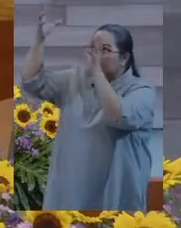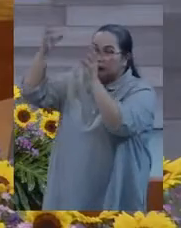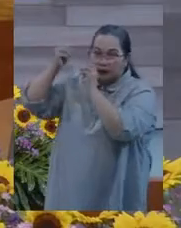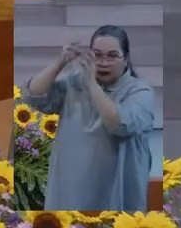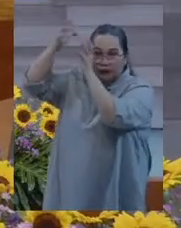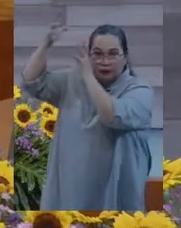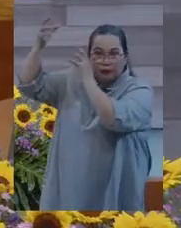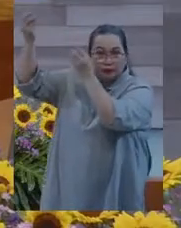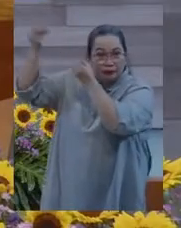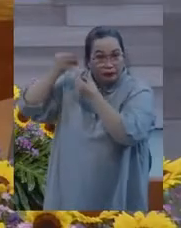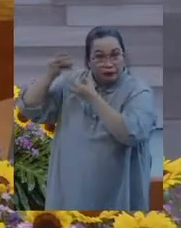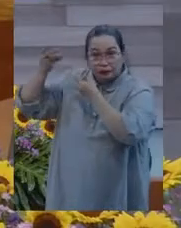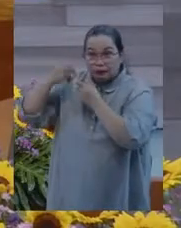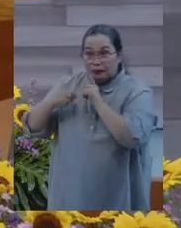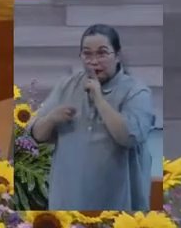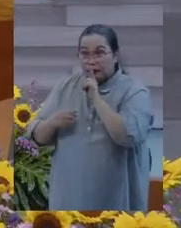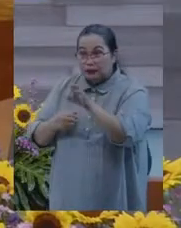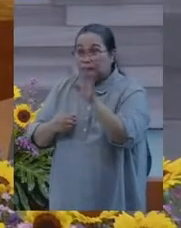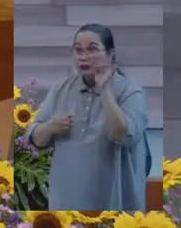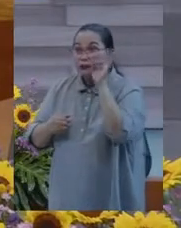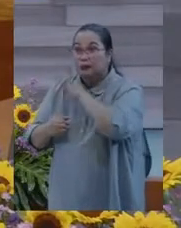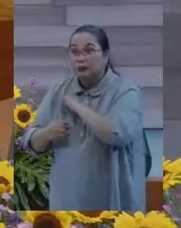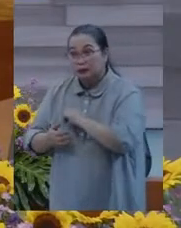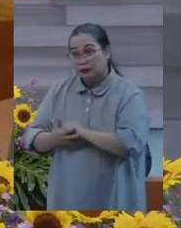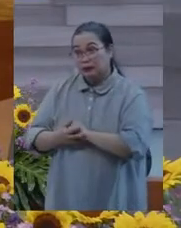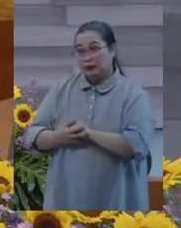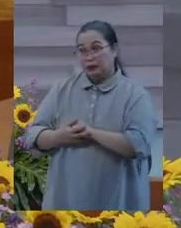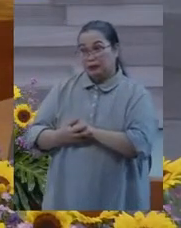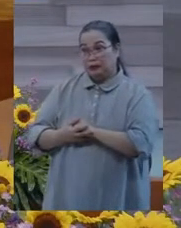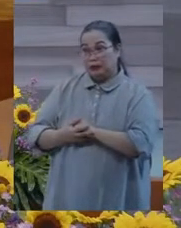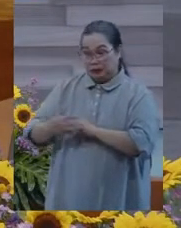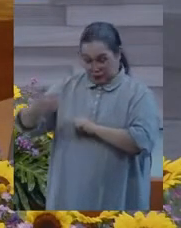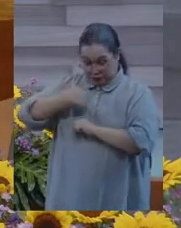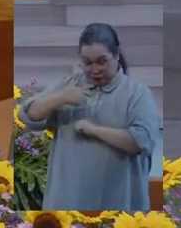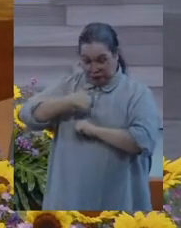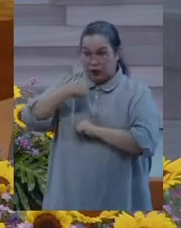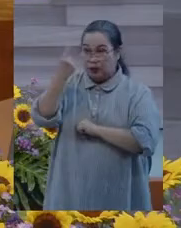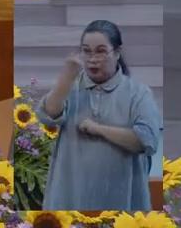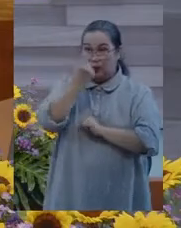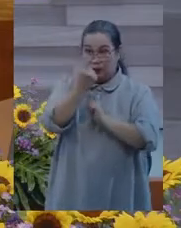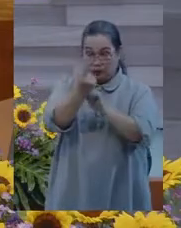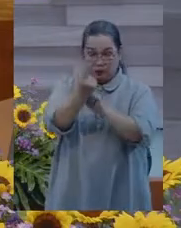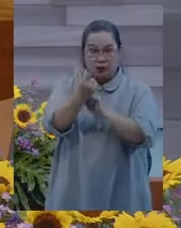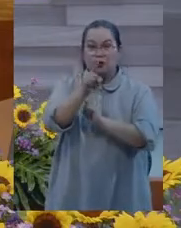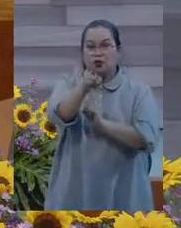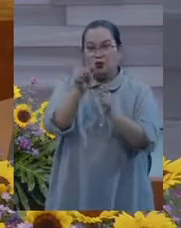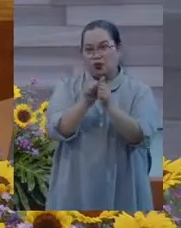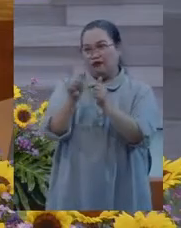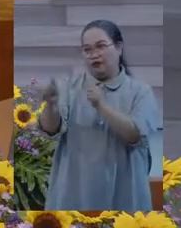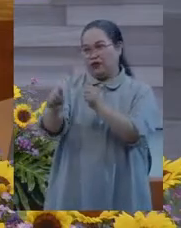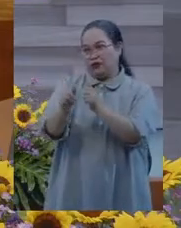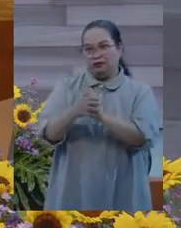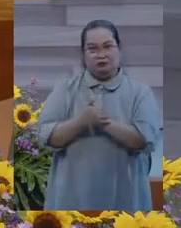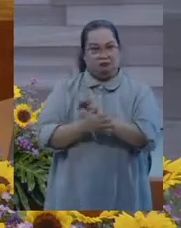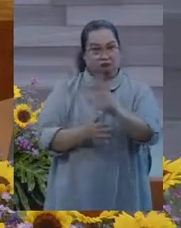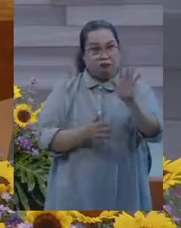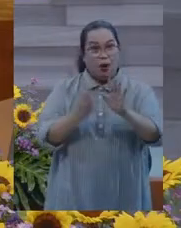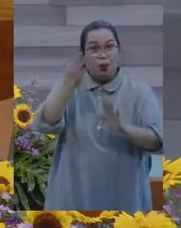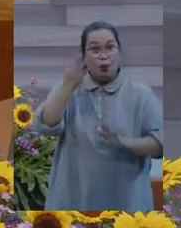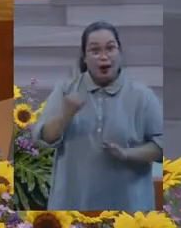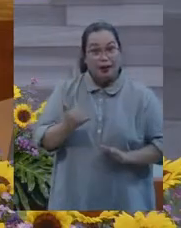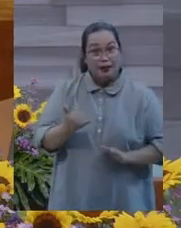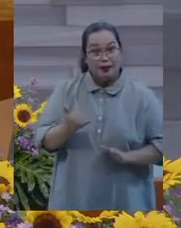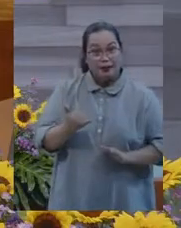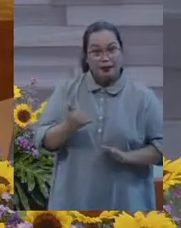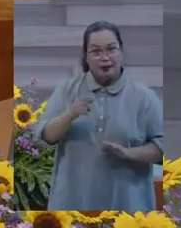pangitain, bagong pangungusap ng Diyos na sa kanila lamang nagdadaan. Iiwasan niyo po. Bakit? Sabi